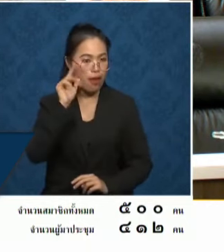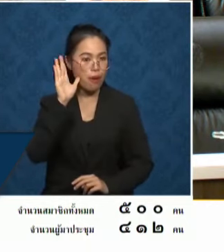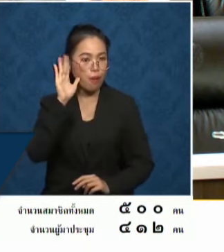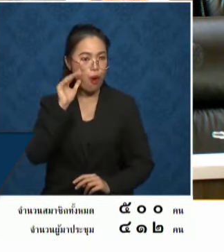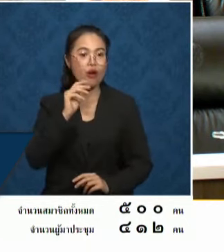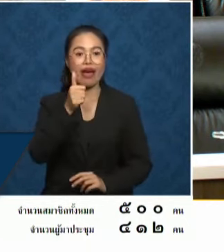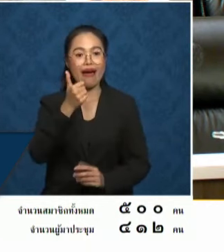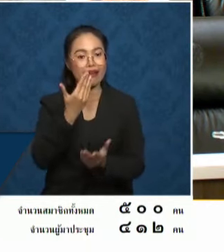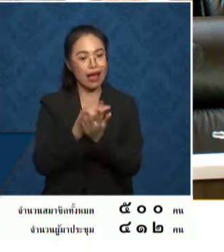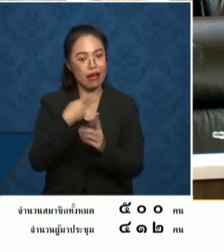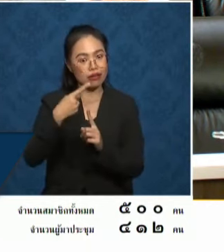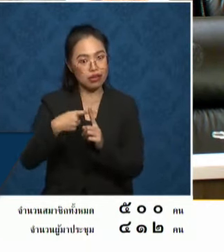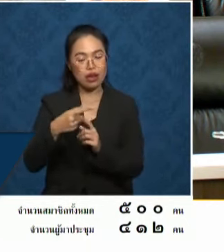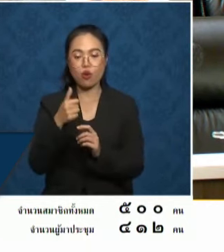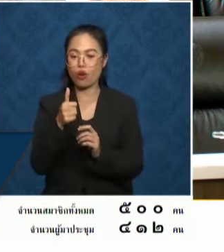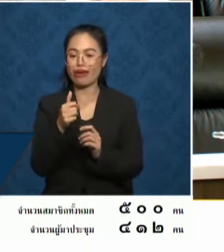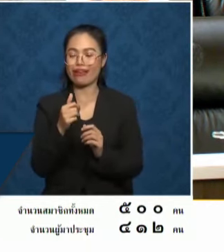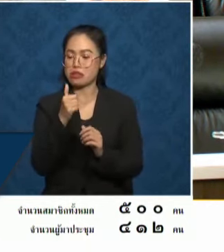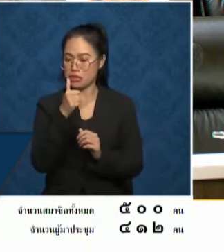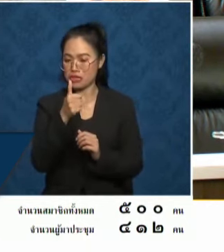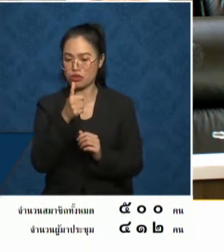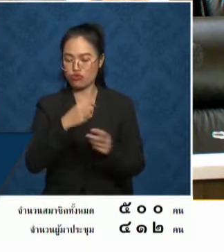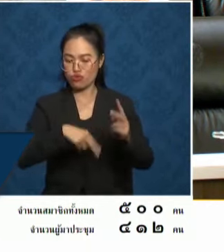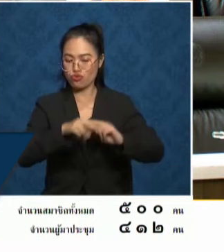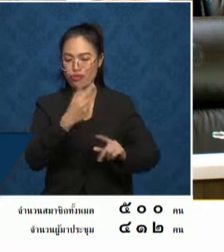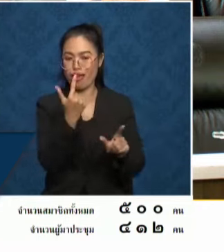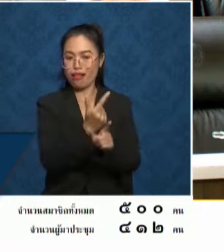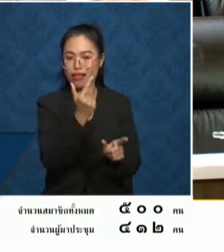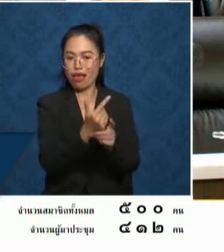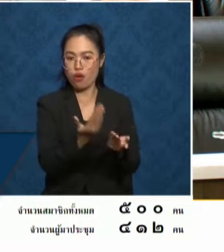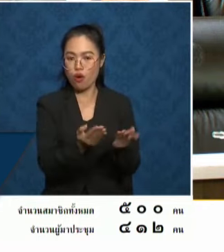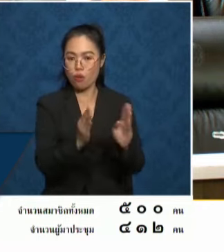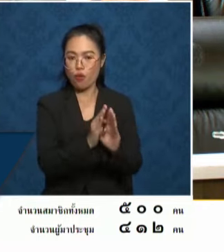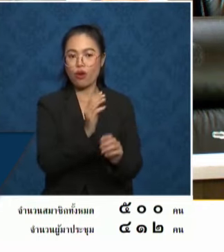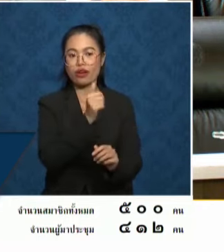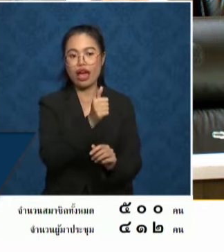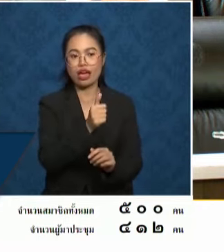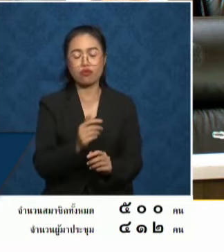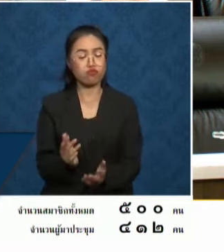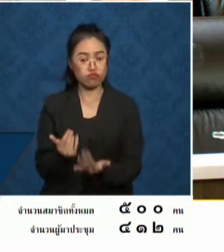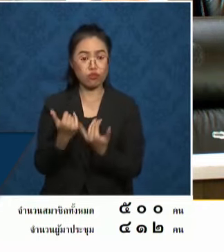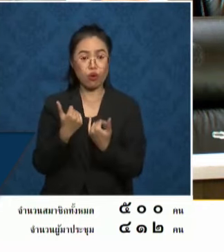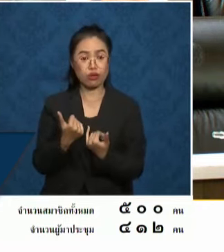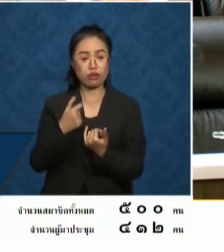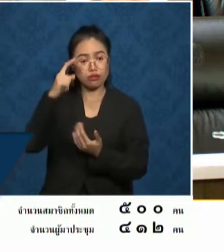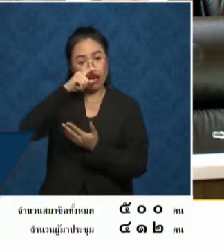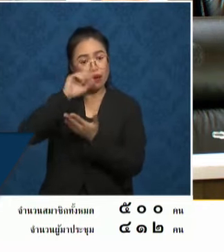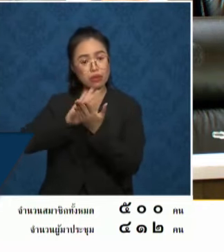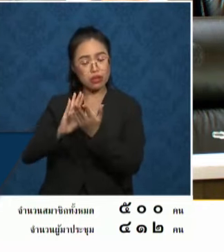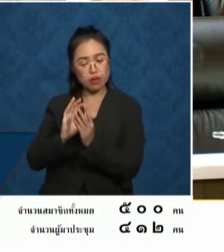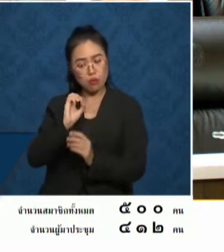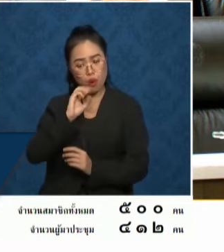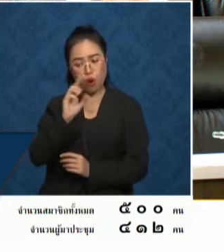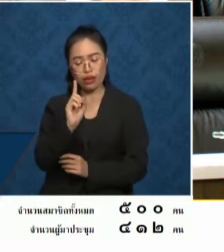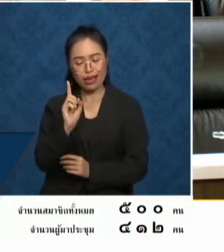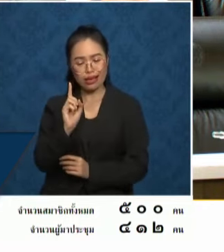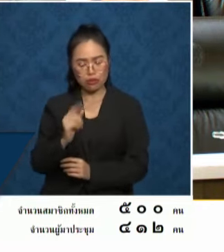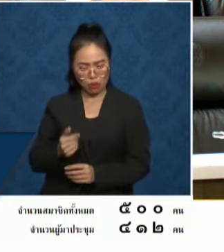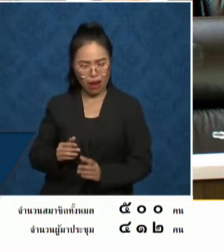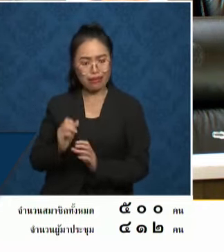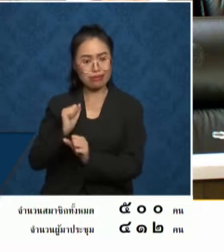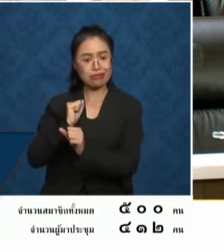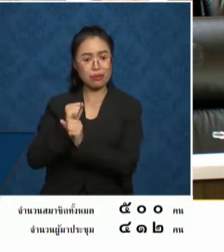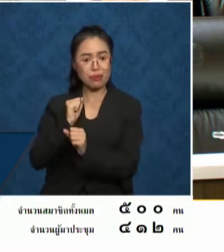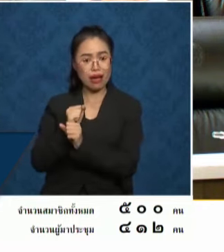ค่ะนั่นหมายถึงว่าประเทศของเรากำลังบ่งบอกนะคะว่างานที่พวกเขากำลังทำ